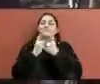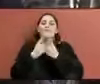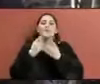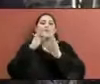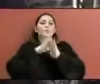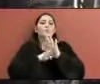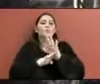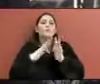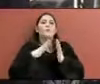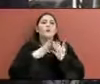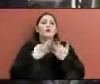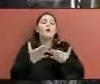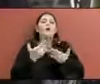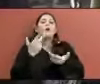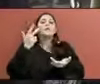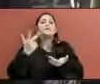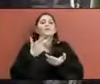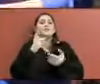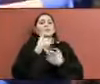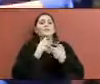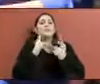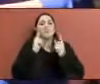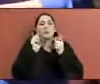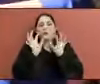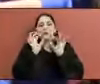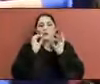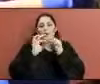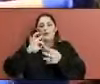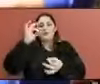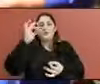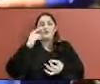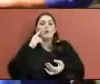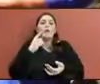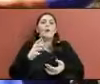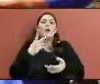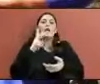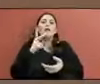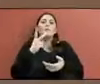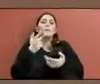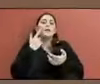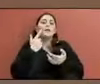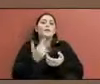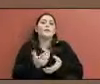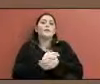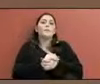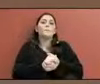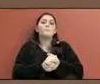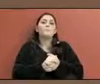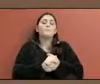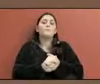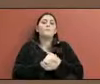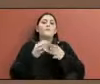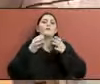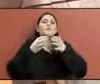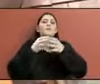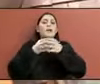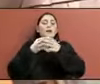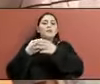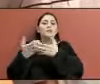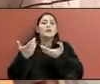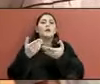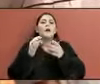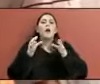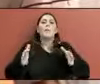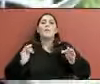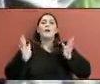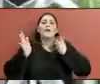hızlı bir şekilde 2250 ile sınırlı kalmayın. Şu anda biz 2000 haneye saksılarımızı kasa içerisinde